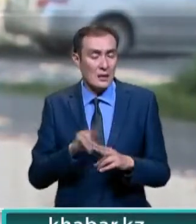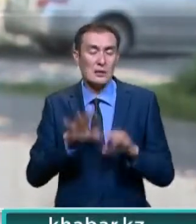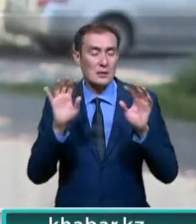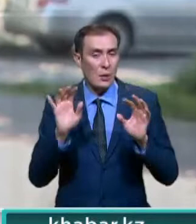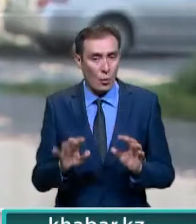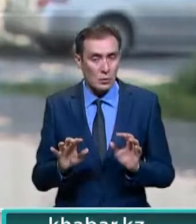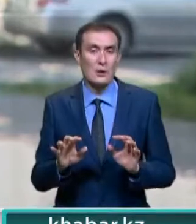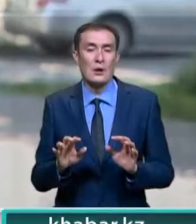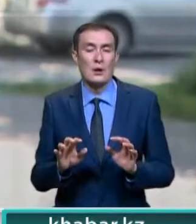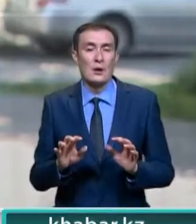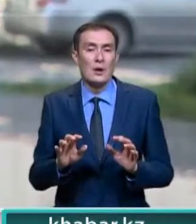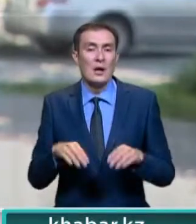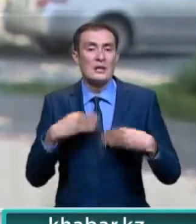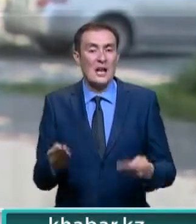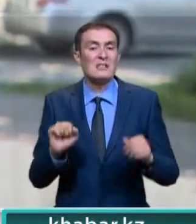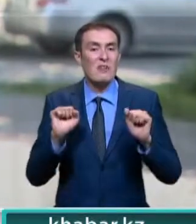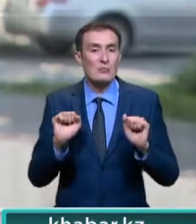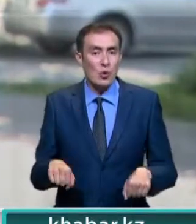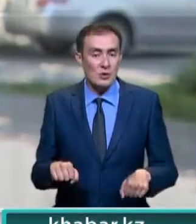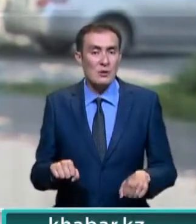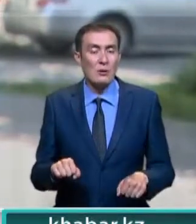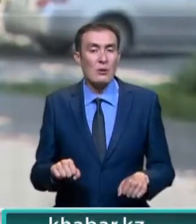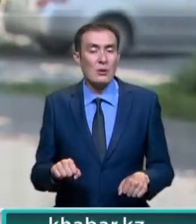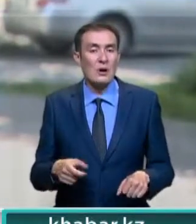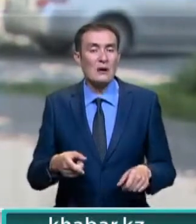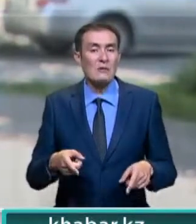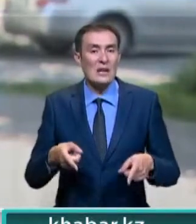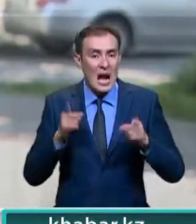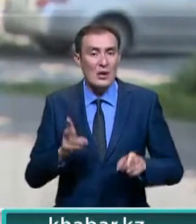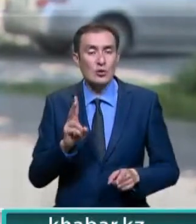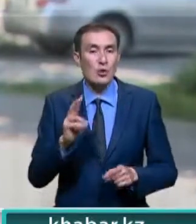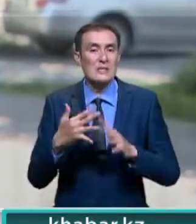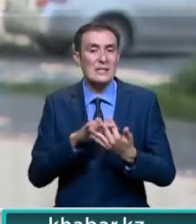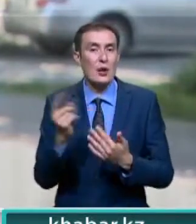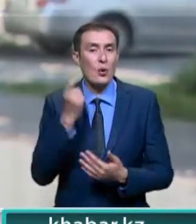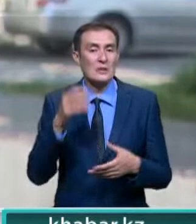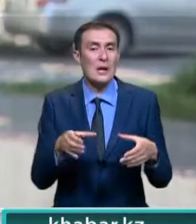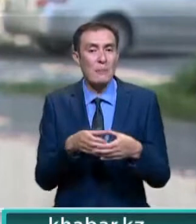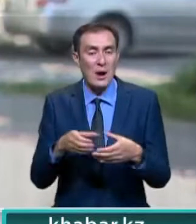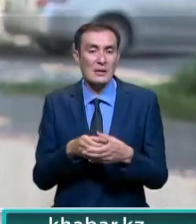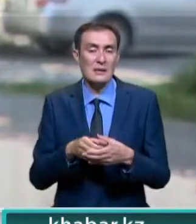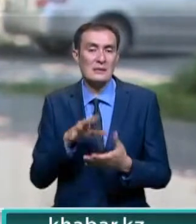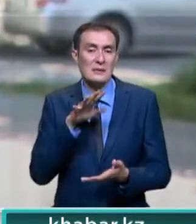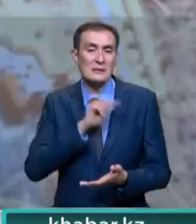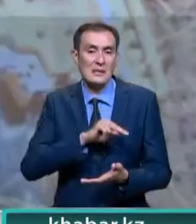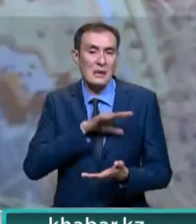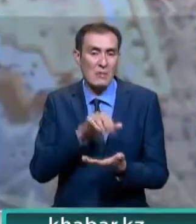как раз-таки даст возможность реальному сельхозпроизводителю заниматься землей.